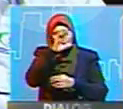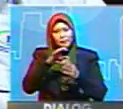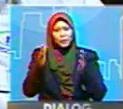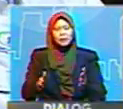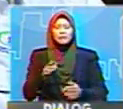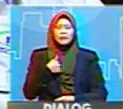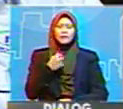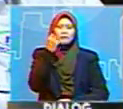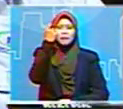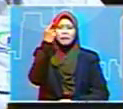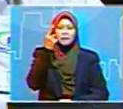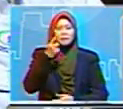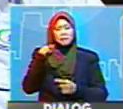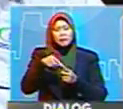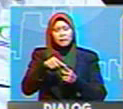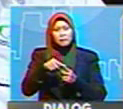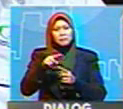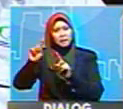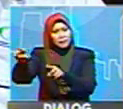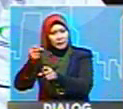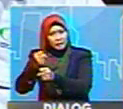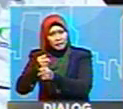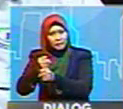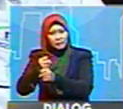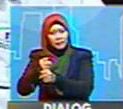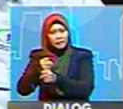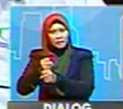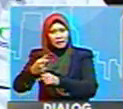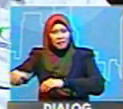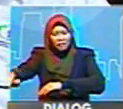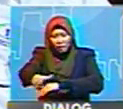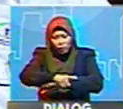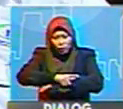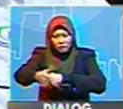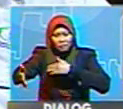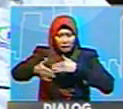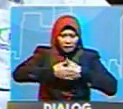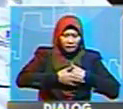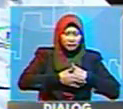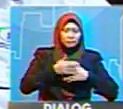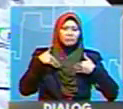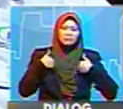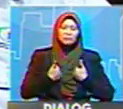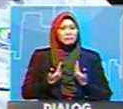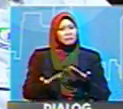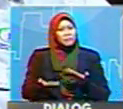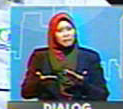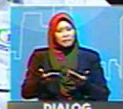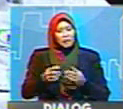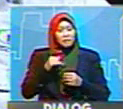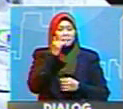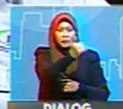nelayan balik pukul dah Pukul berapa jadi untuk mereka pergi ke pejabat